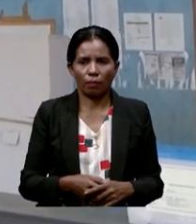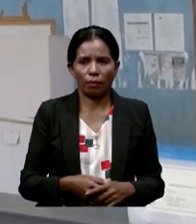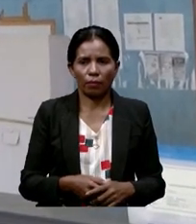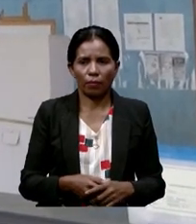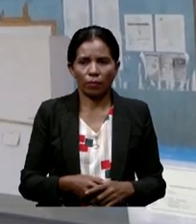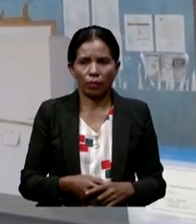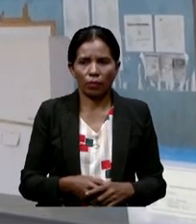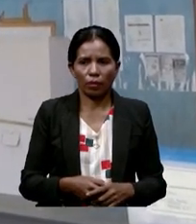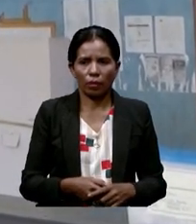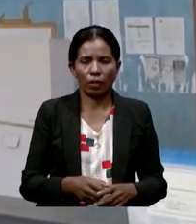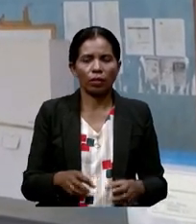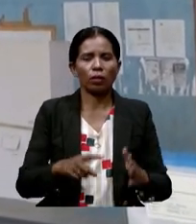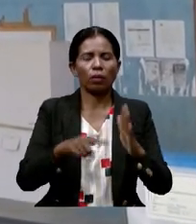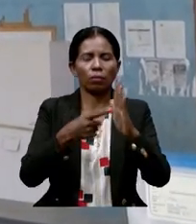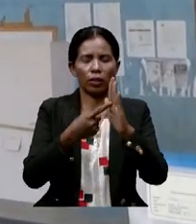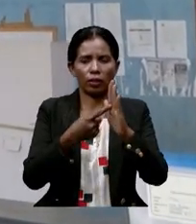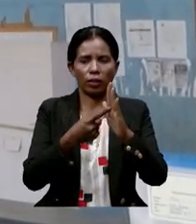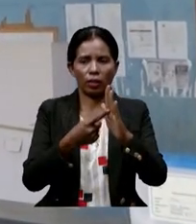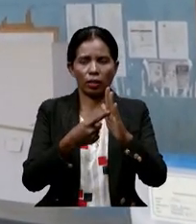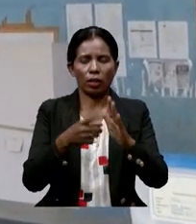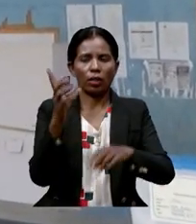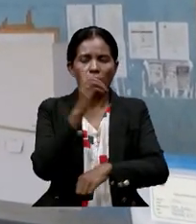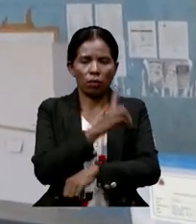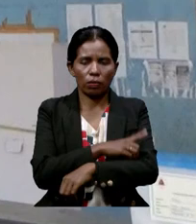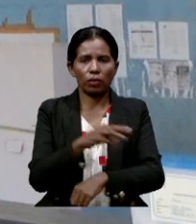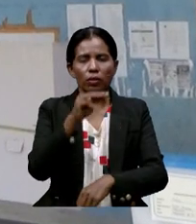proses sudah oleh sang ni aku fali lorong nabi segunda